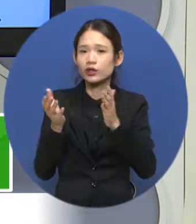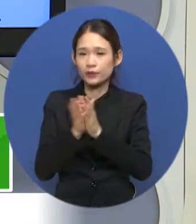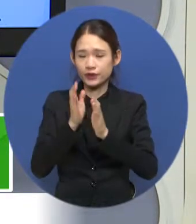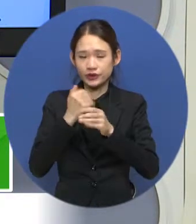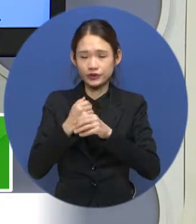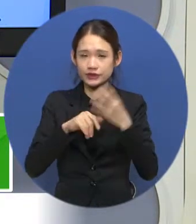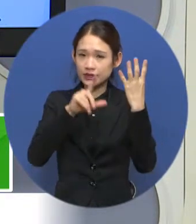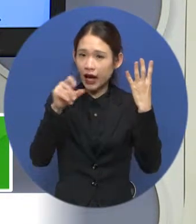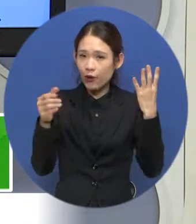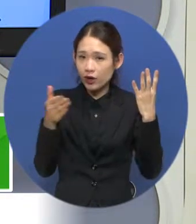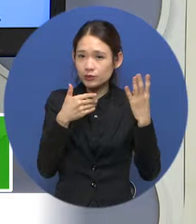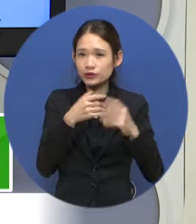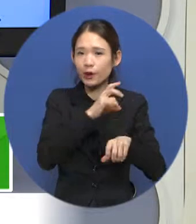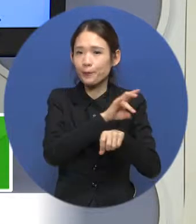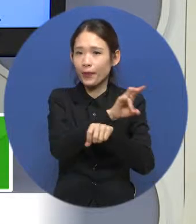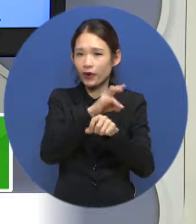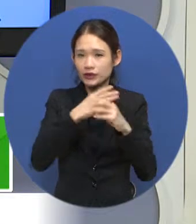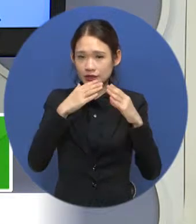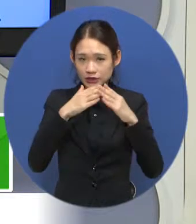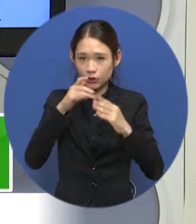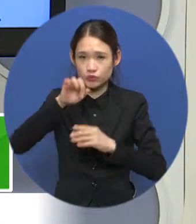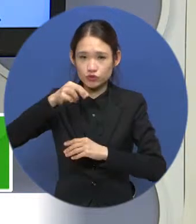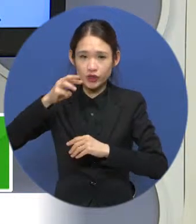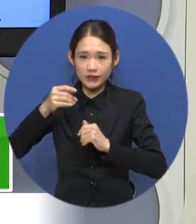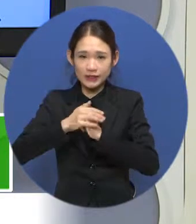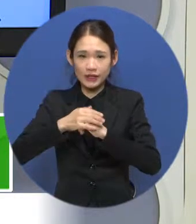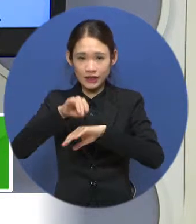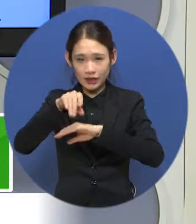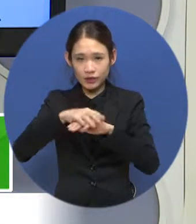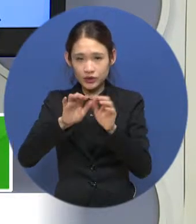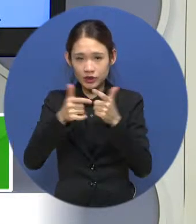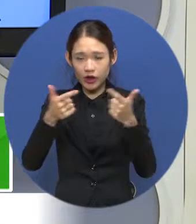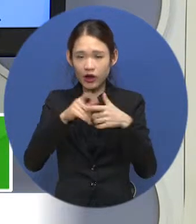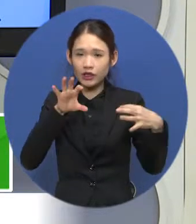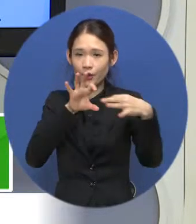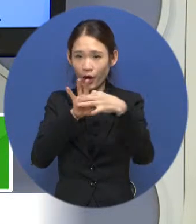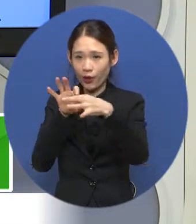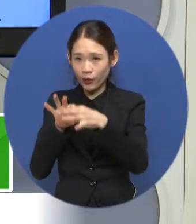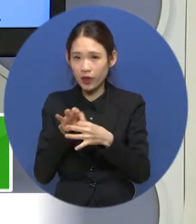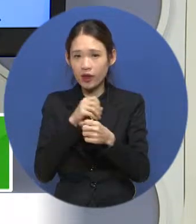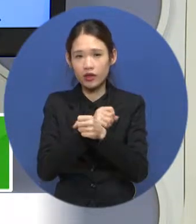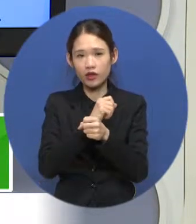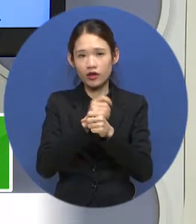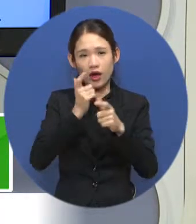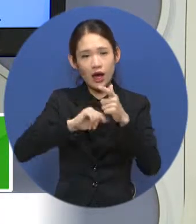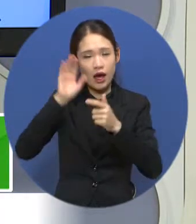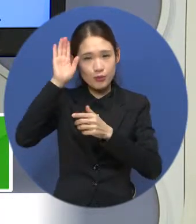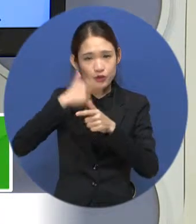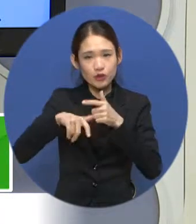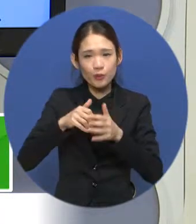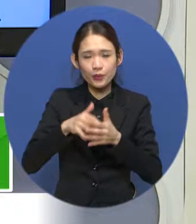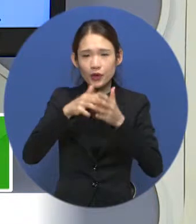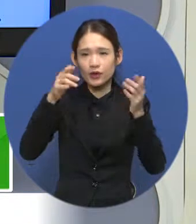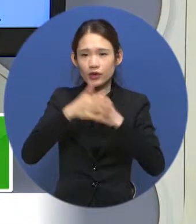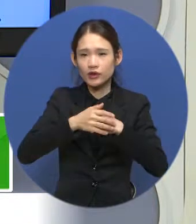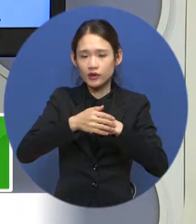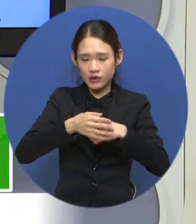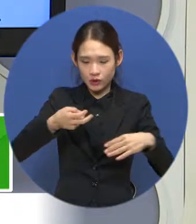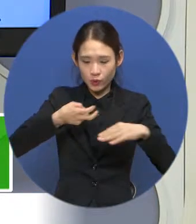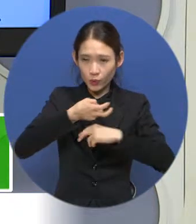편의점과 프랜차이즈 가능 점 등 에포스 와 제로 페이를 연계하고 점진적으로 교통 결제와 온라인